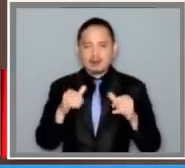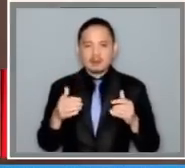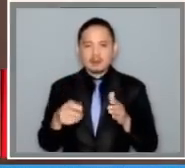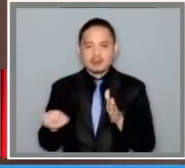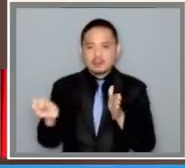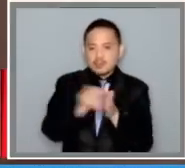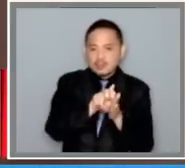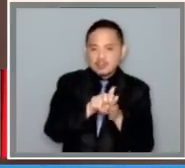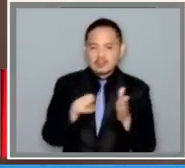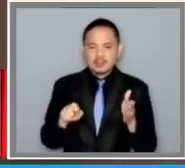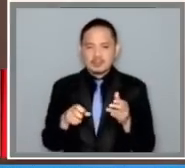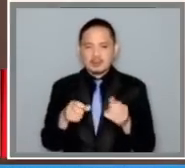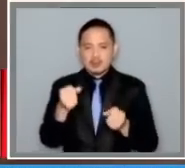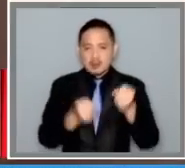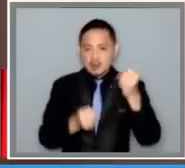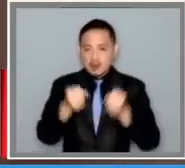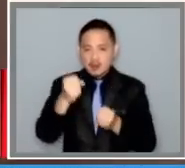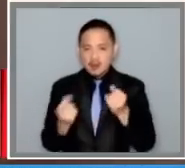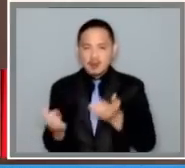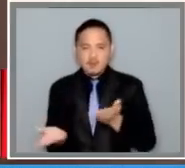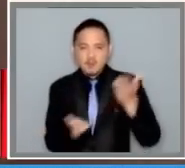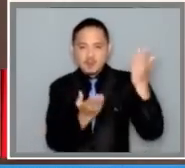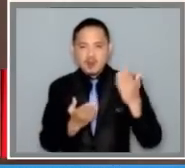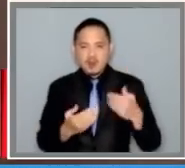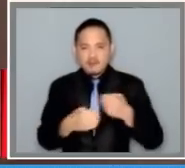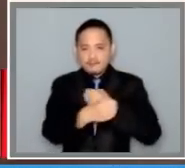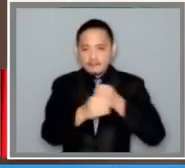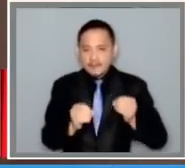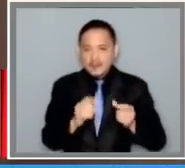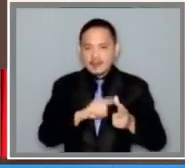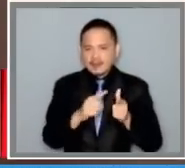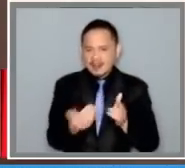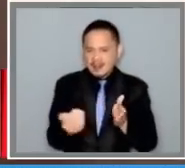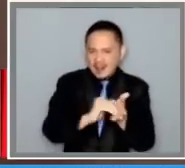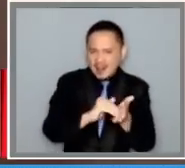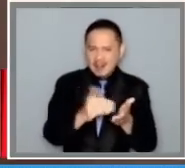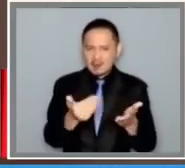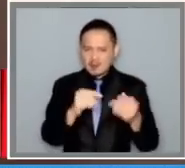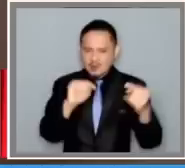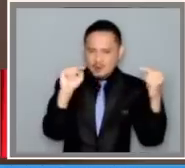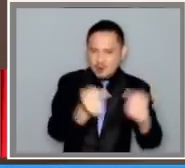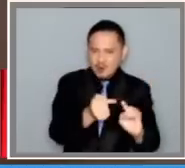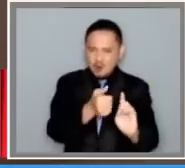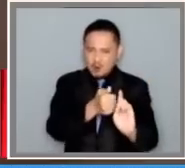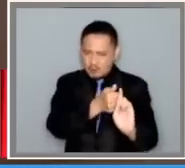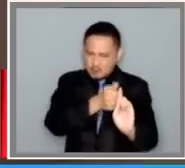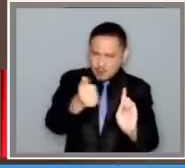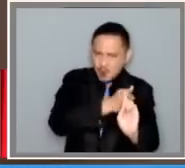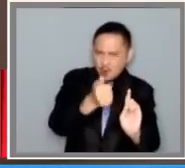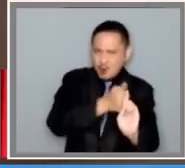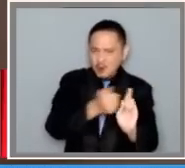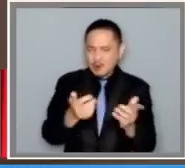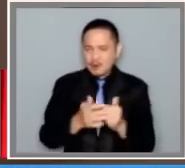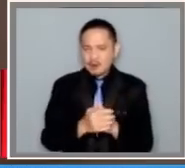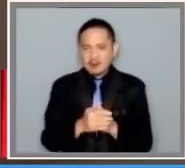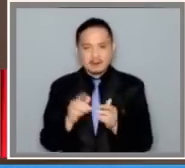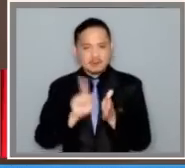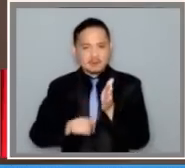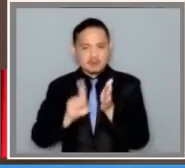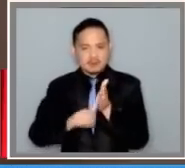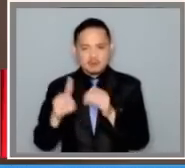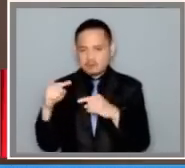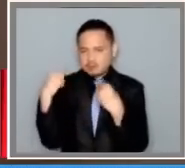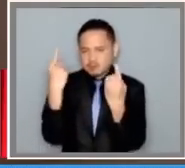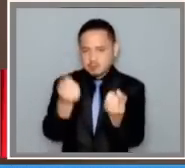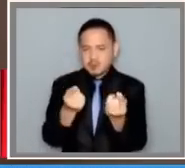car para dalhin sa presinto kung saan muli raw siyang sinaktan. Base sa investigasyon, matagal nang magkakilala at